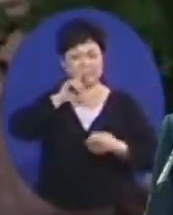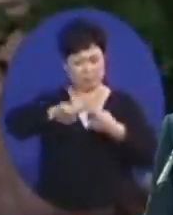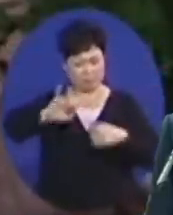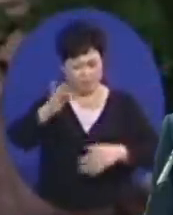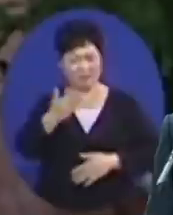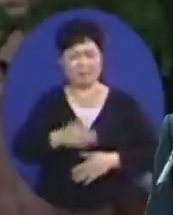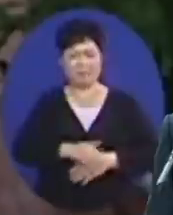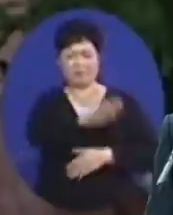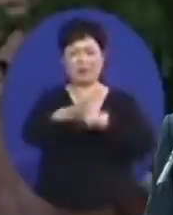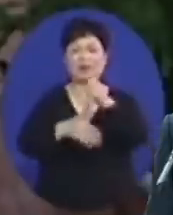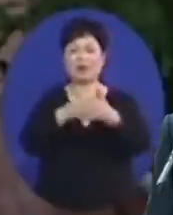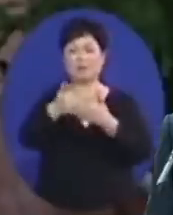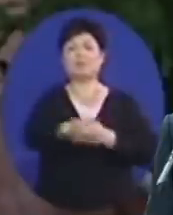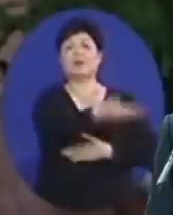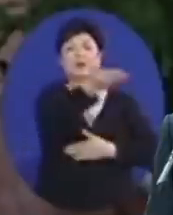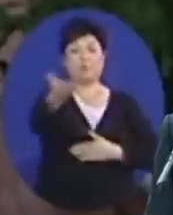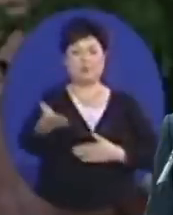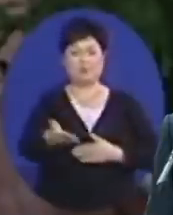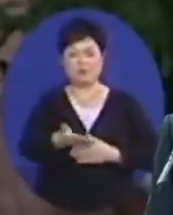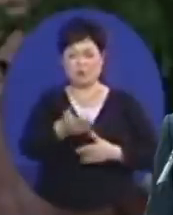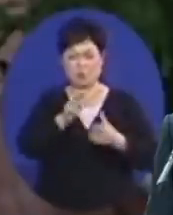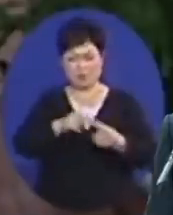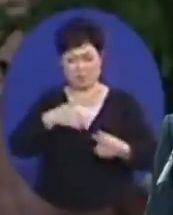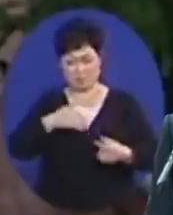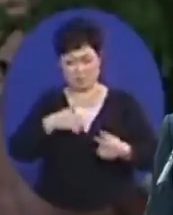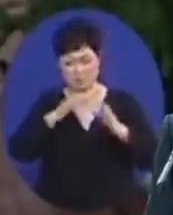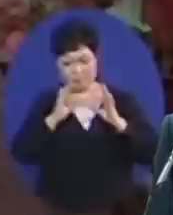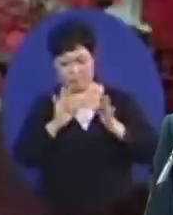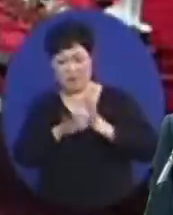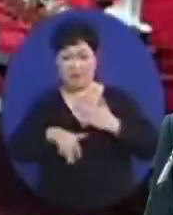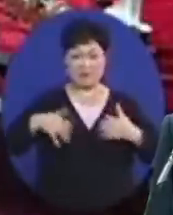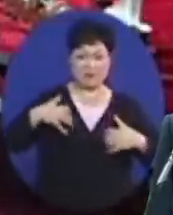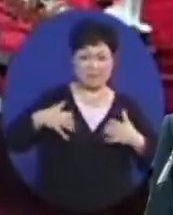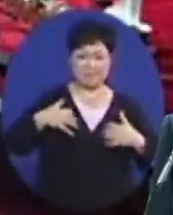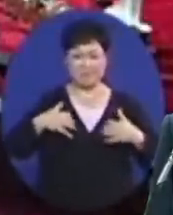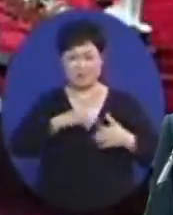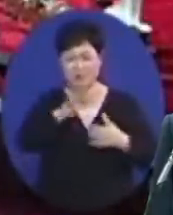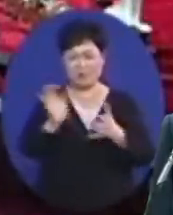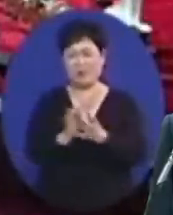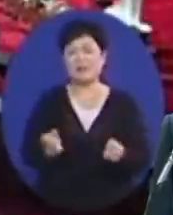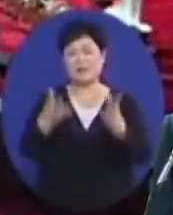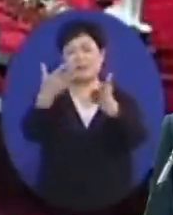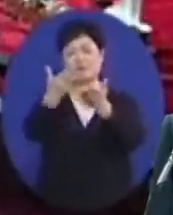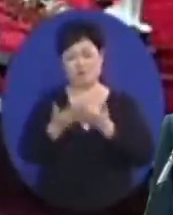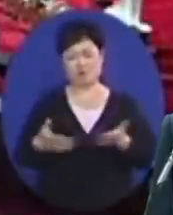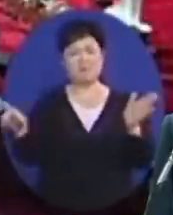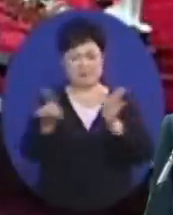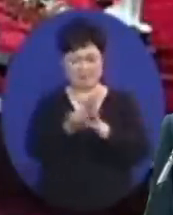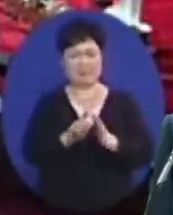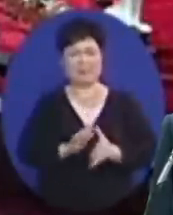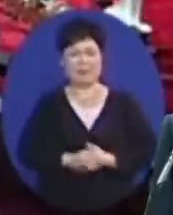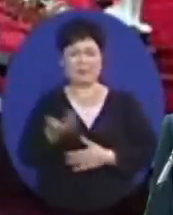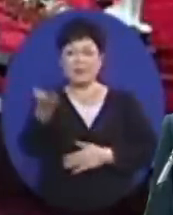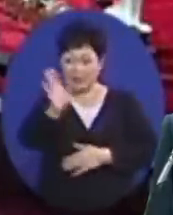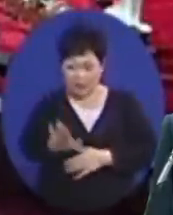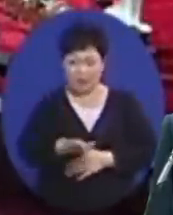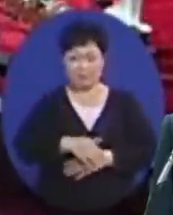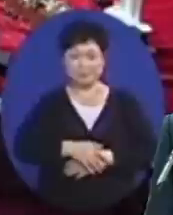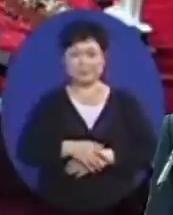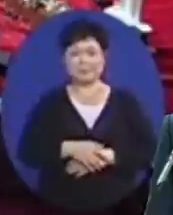우리 하나님은 여러분과 내가 올 때 이렇게 기뻐해서 우리를 환영해 주시는 것입니다. 그러나